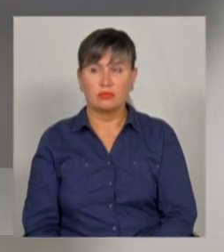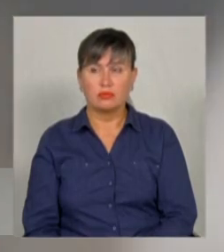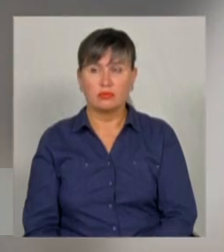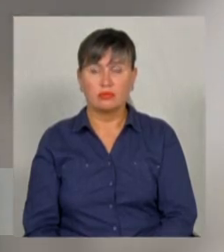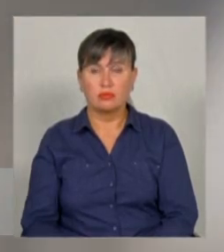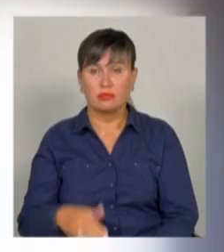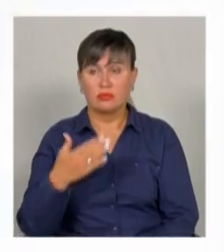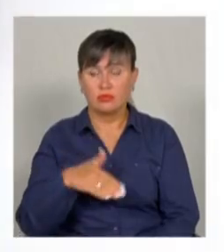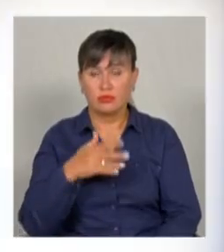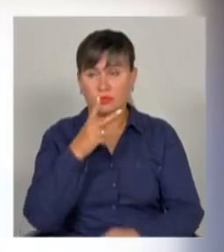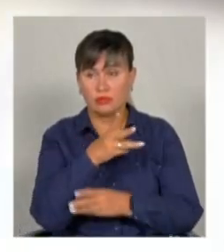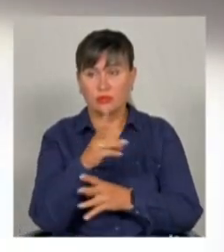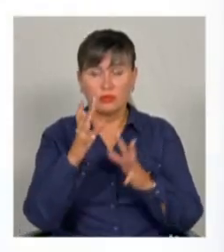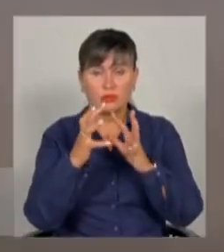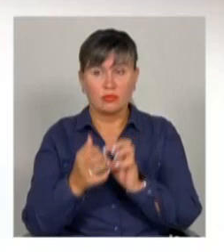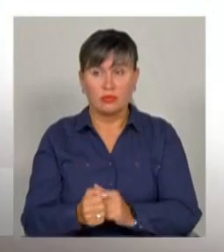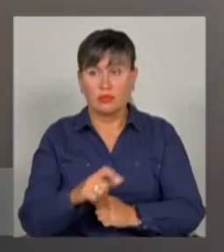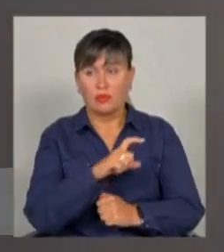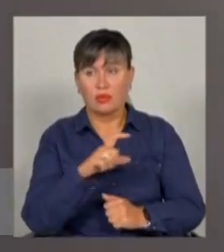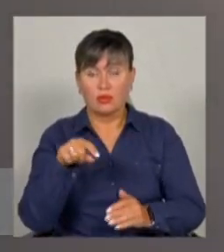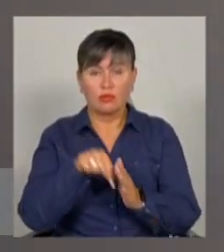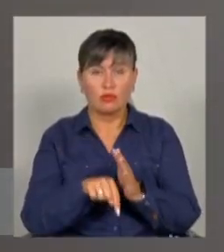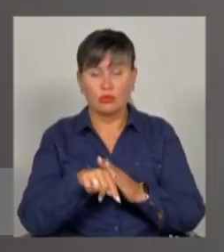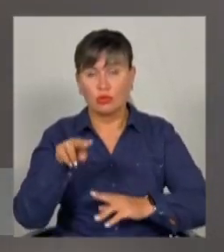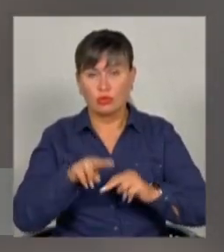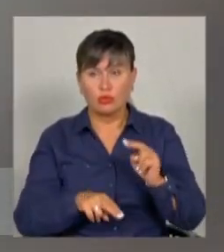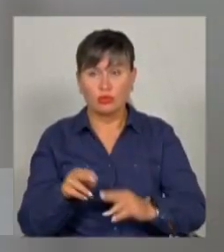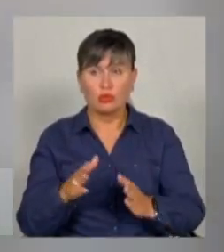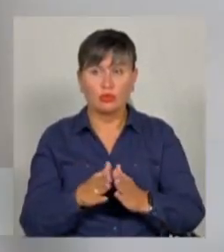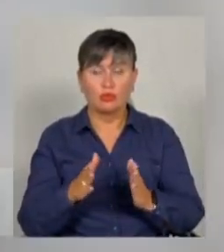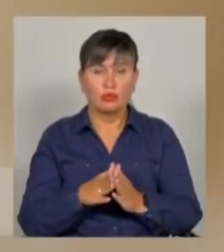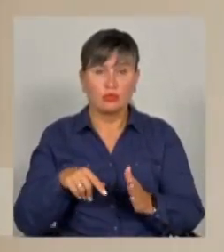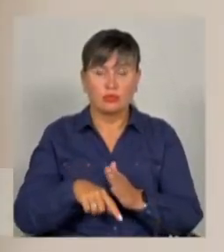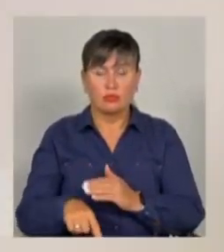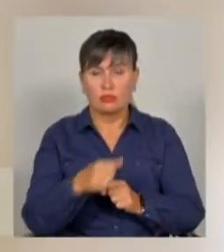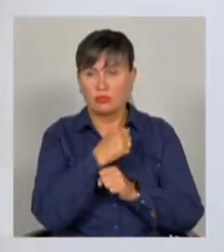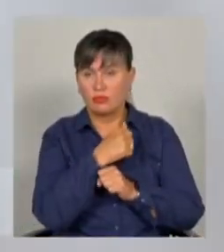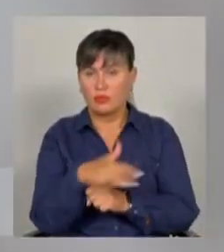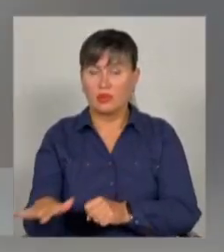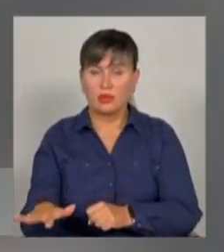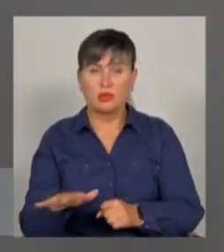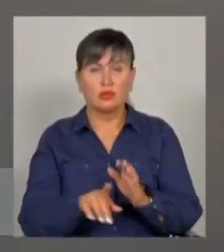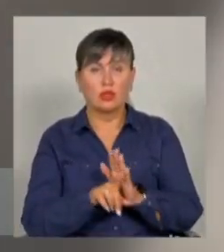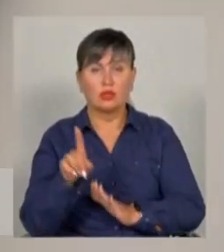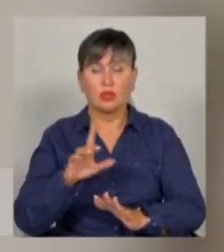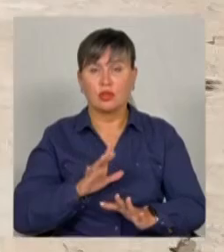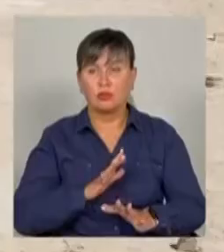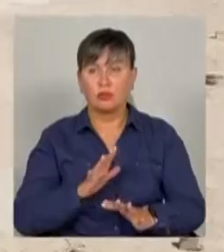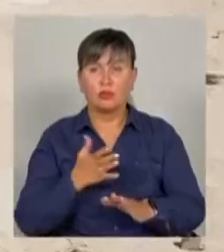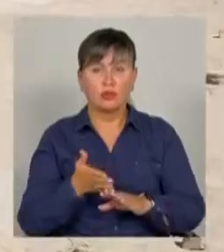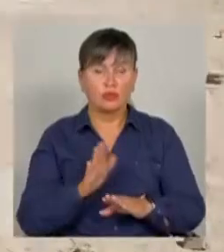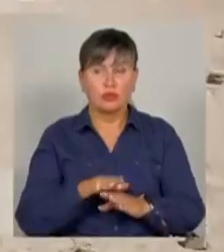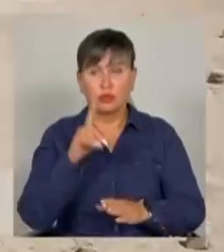Видео с последствиями обрушения целого этажа внутри строящегося дома вмиг разлетелось в соцсетях. Сначала в произошедшее было